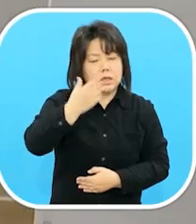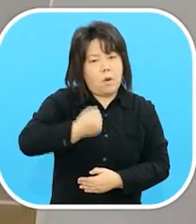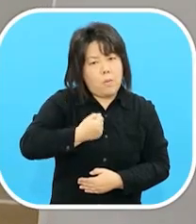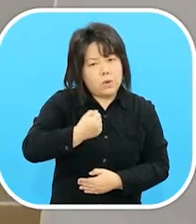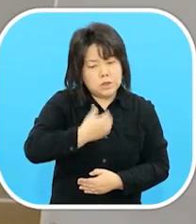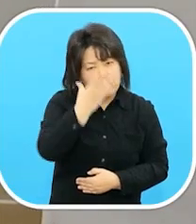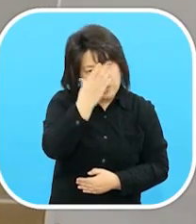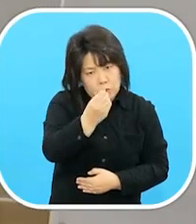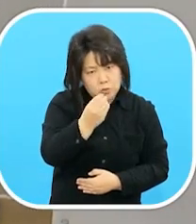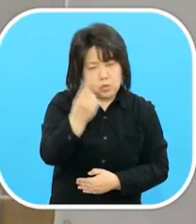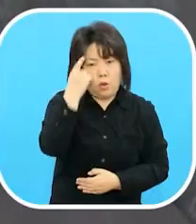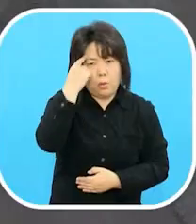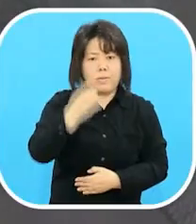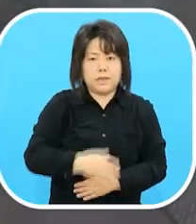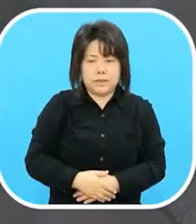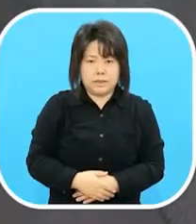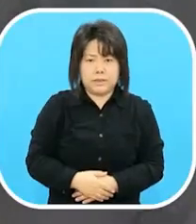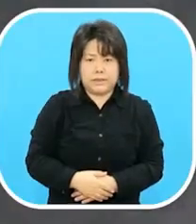やってます。